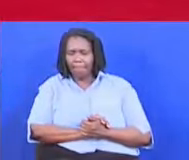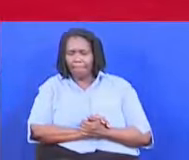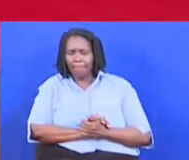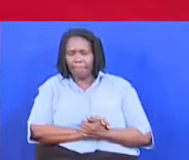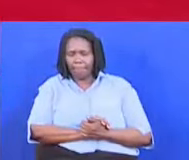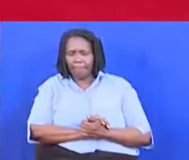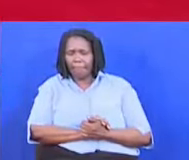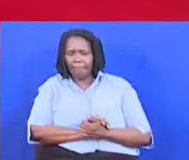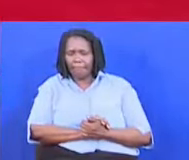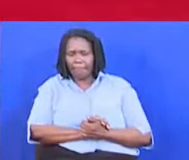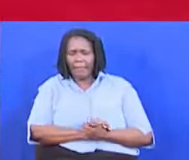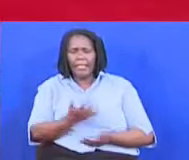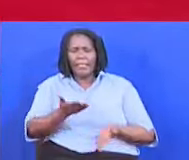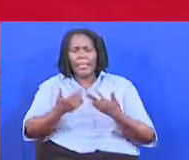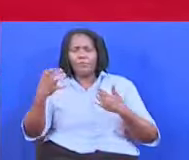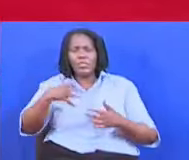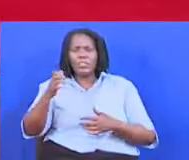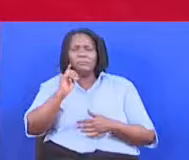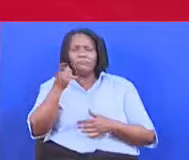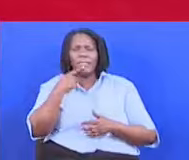Mheshimiwa Naibu Waziri, majibu.